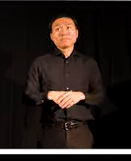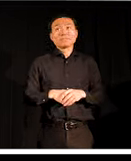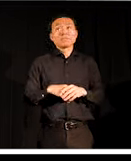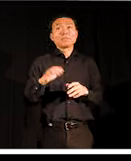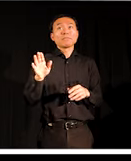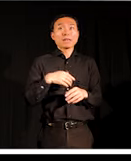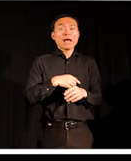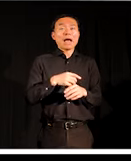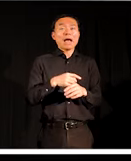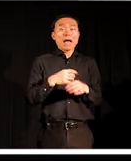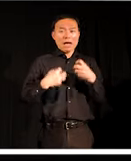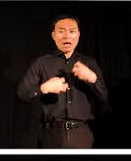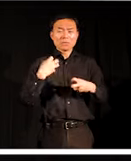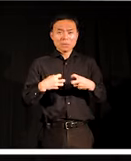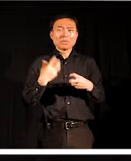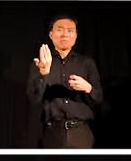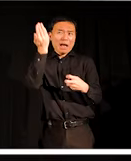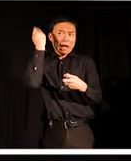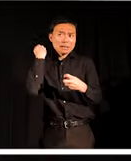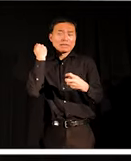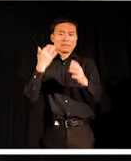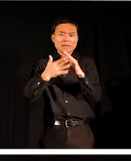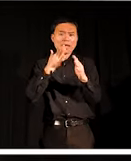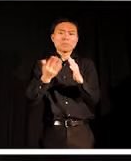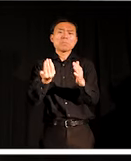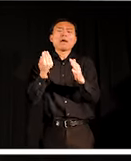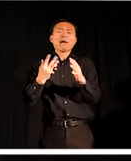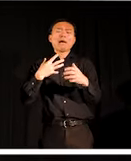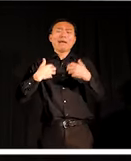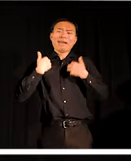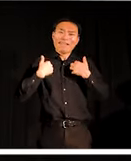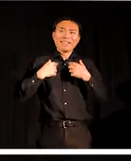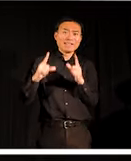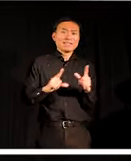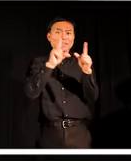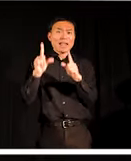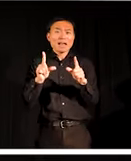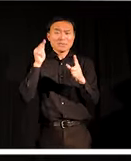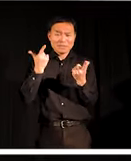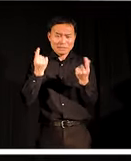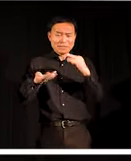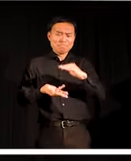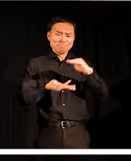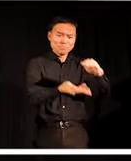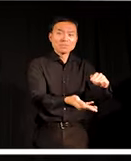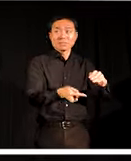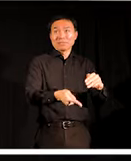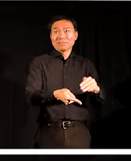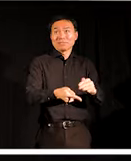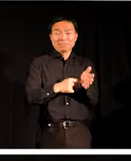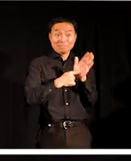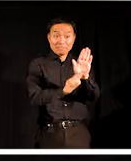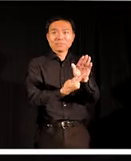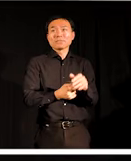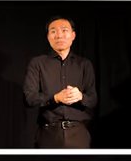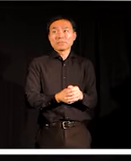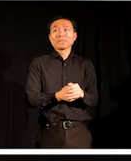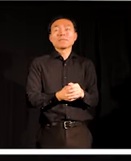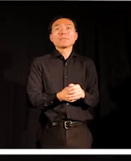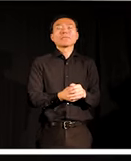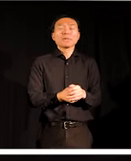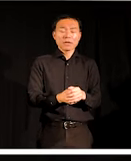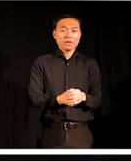生き生きとした学校生活をできるだけま表現することにも力を注ぎましたそのようなことをすることによって